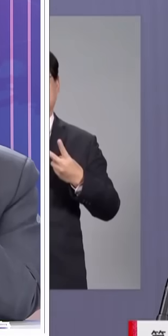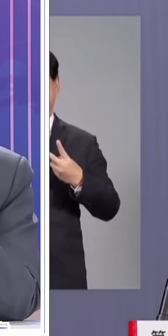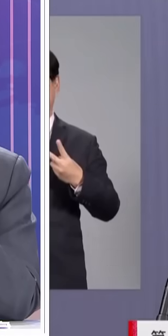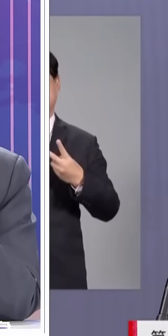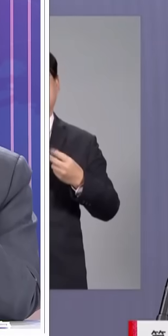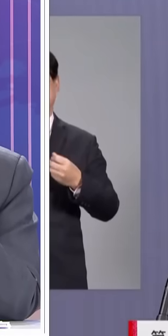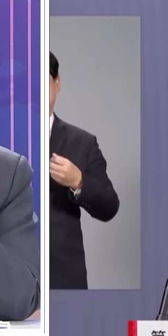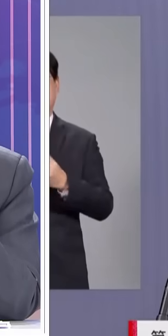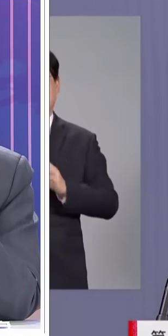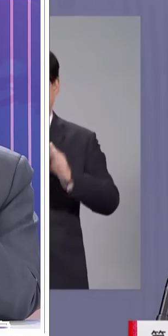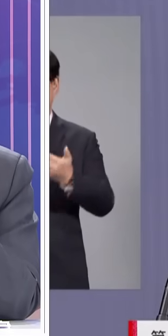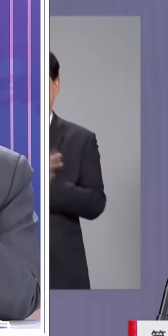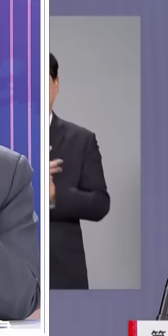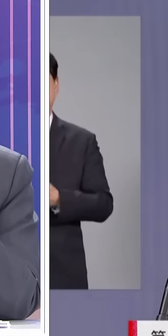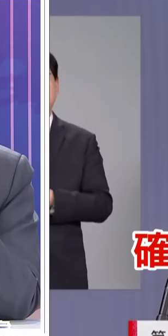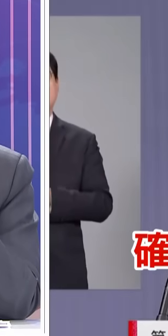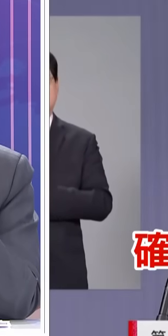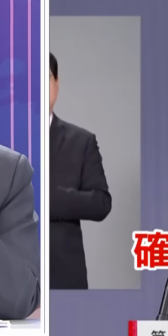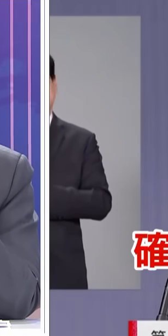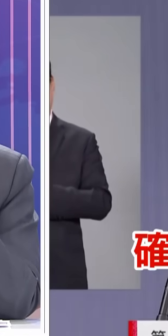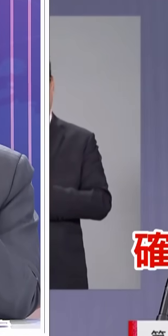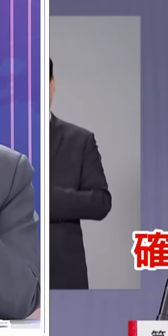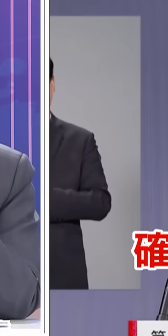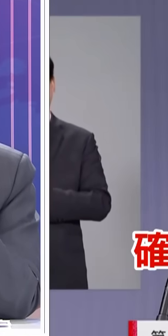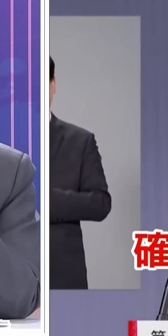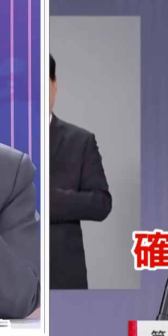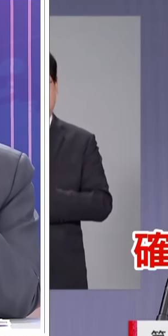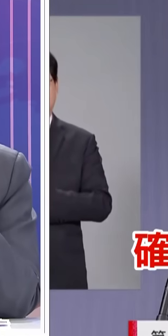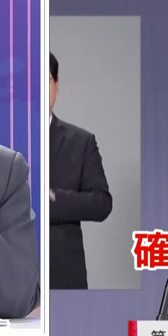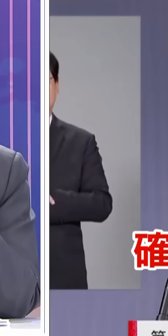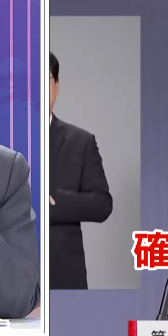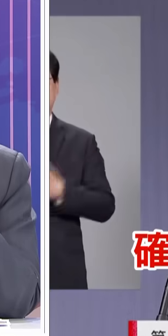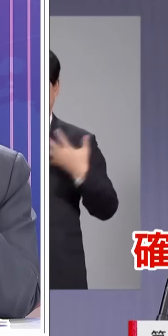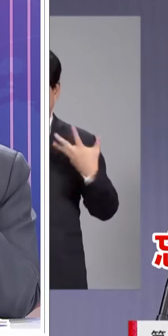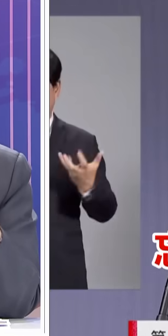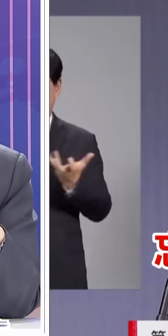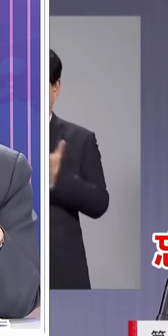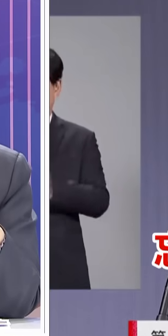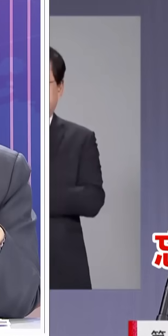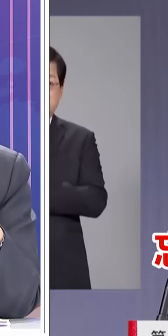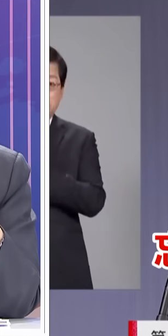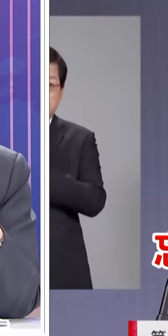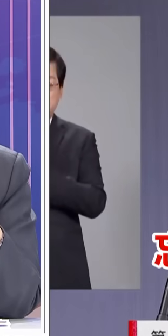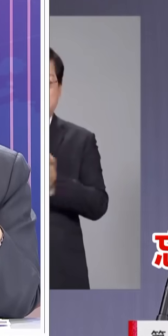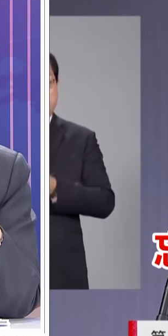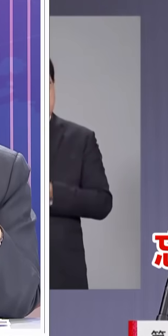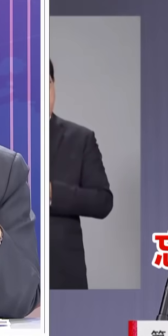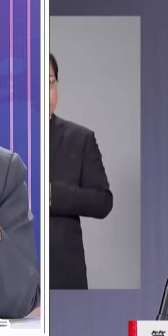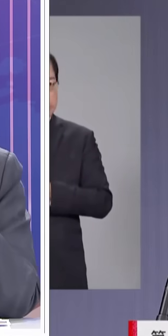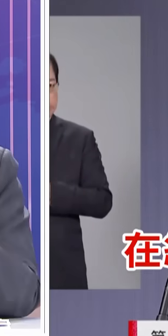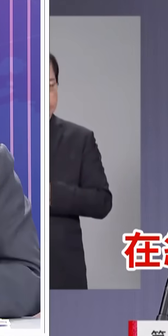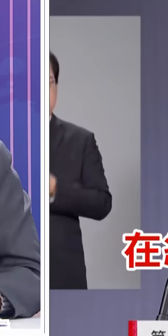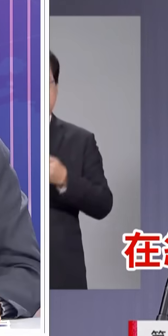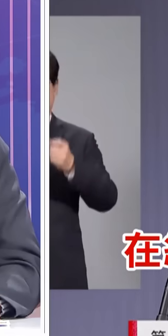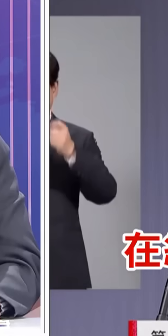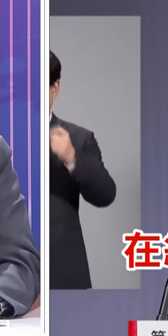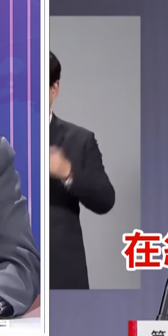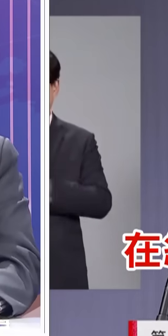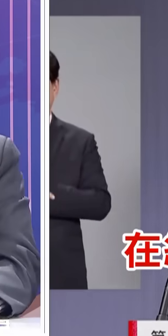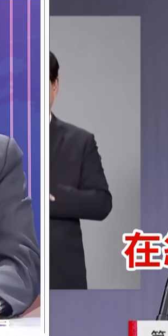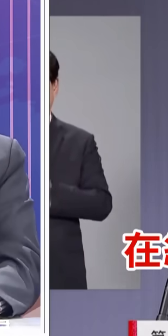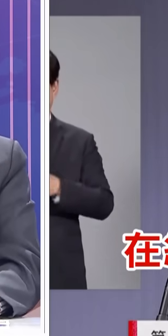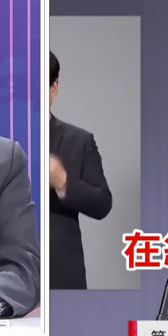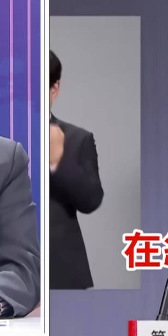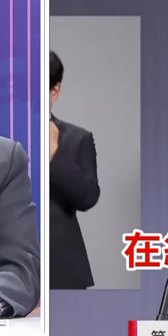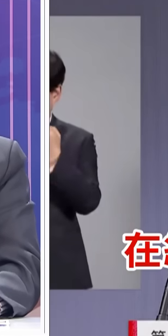吗？重要的关头的时候，不是站在我们老百姓的立场，那你是到底是来什么？是美国派你来监军的吗？好， 监军，